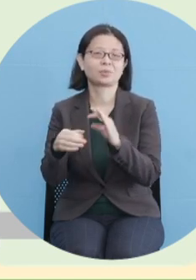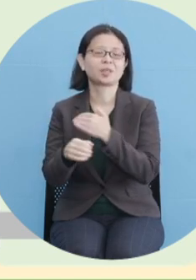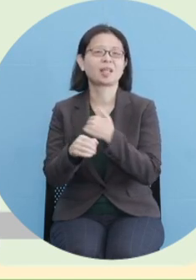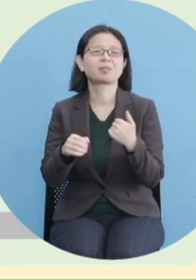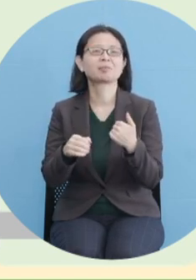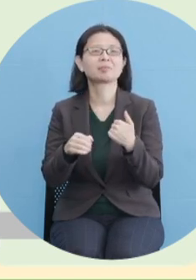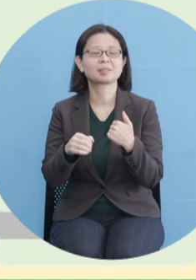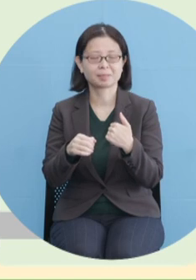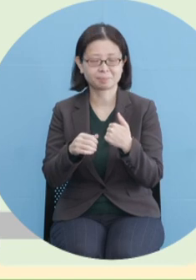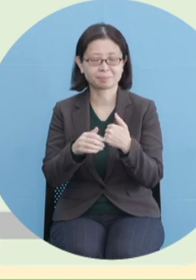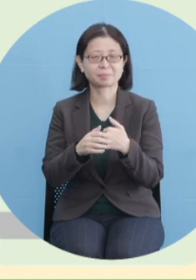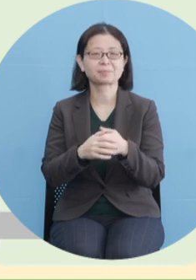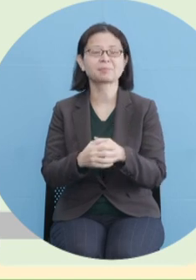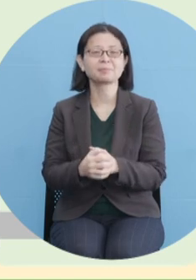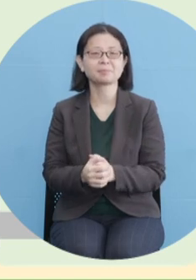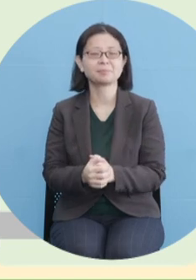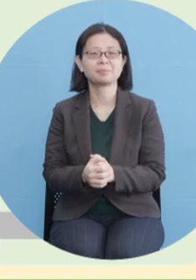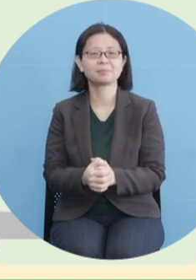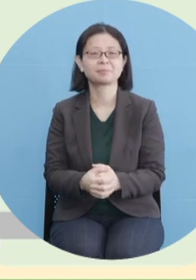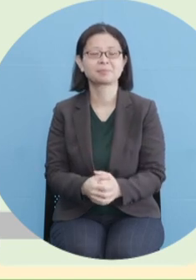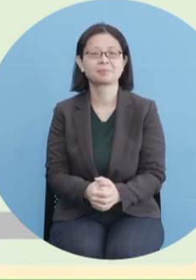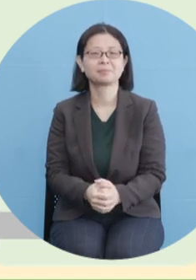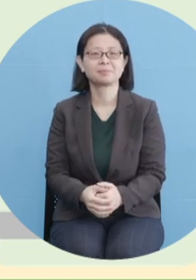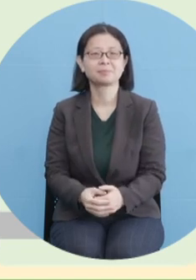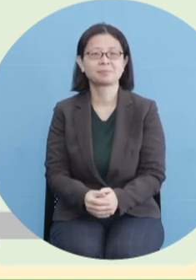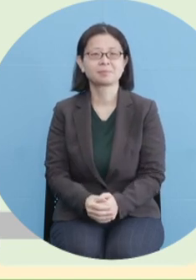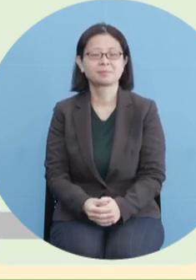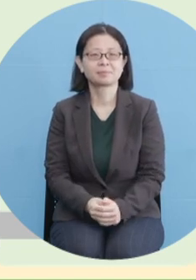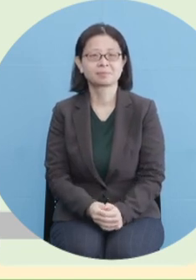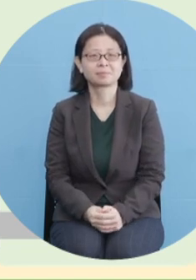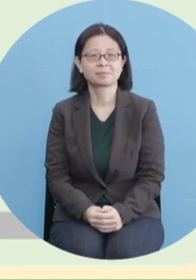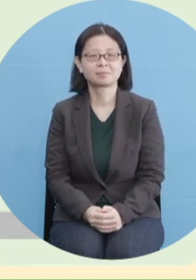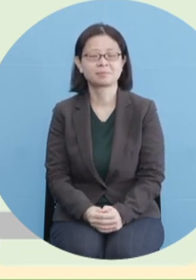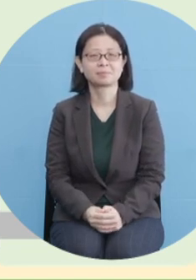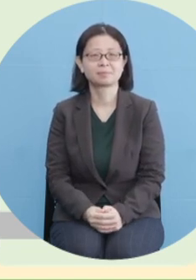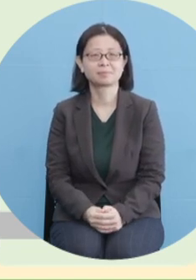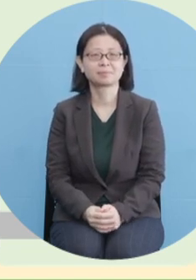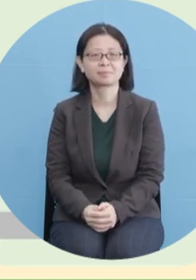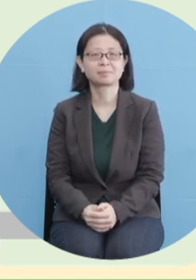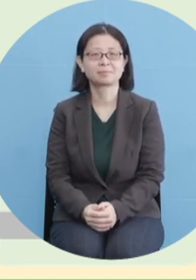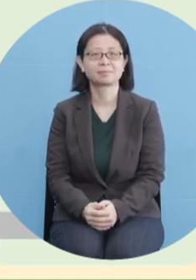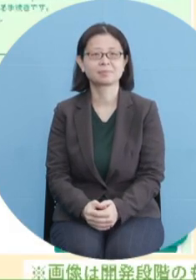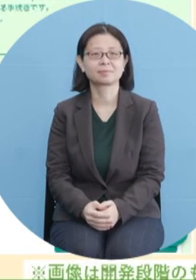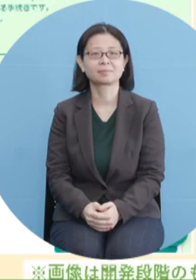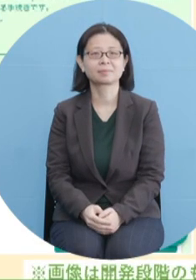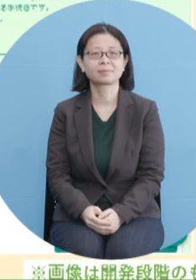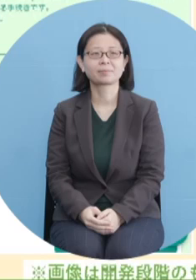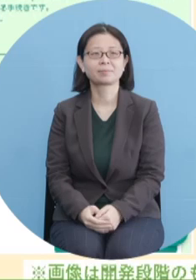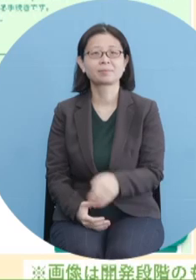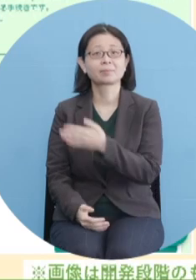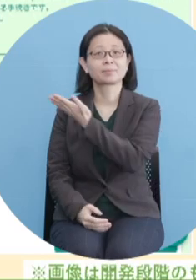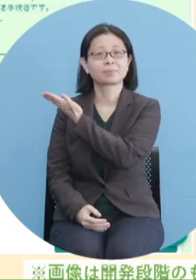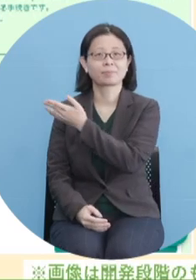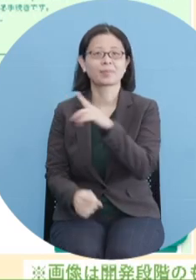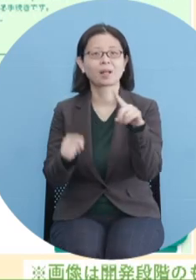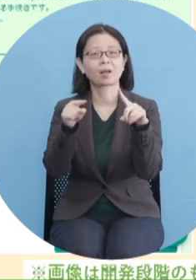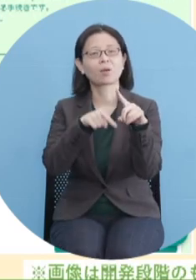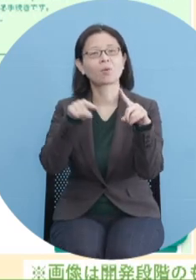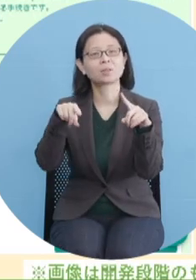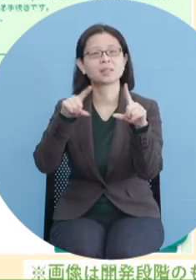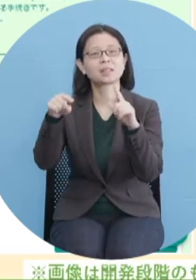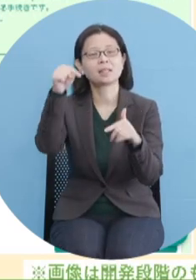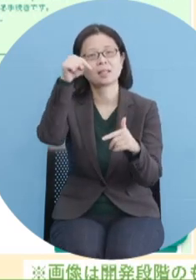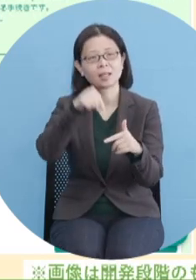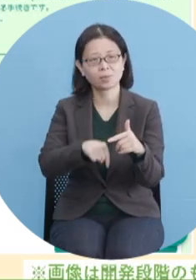サービスが使えという風なことになるのかなと思ってえおりますこちらですね公式LINEにオンライン